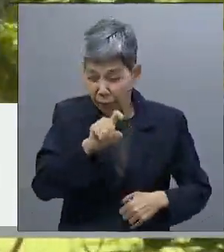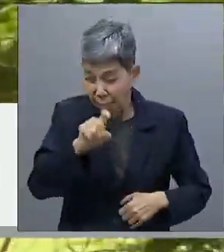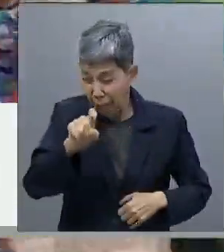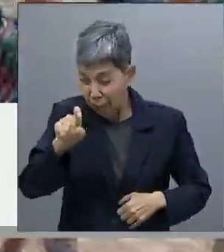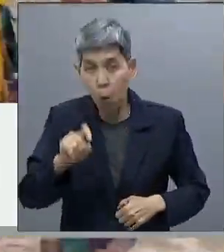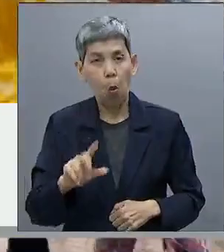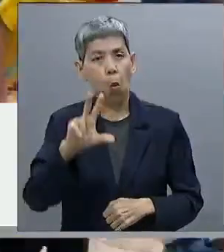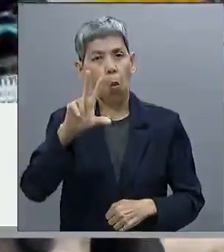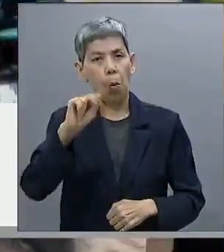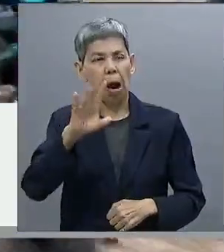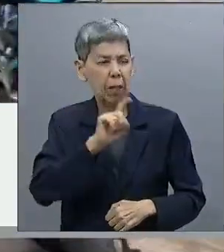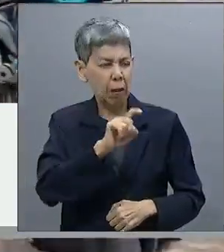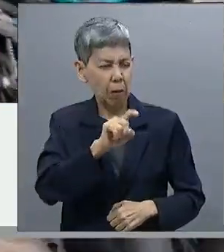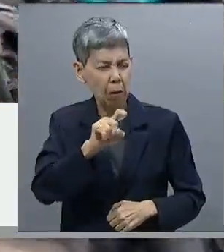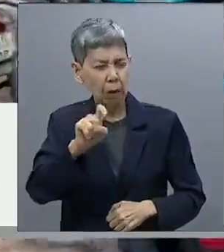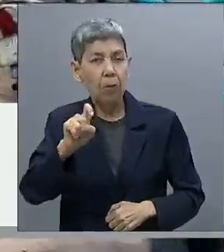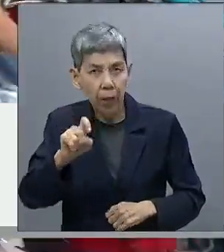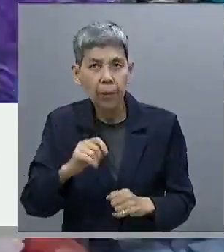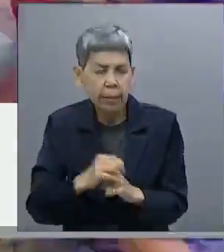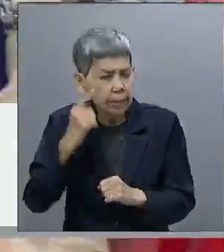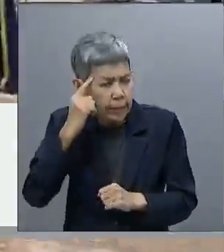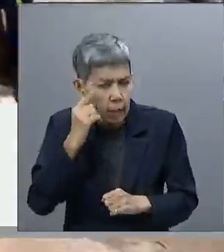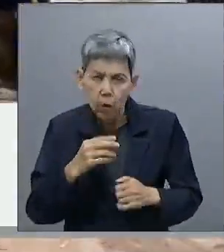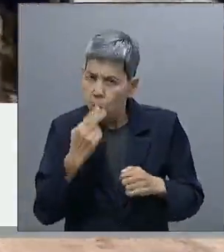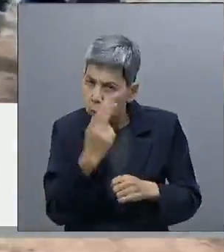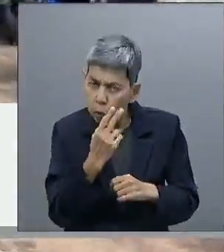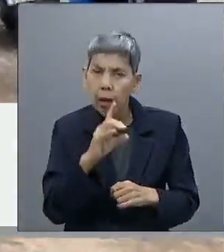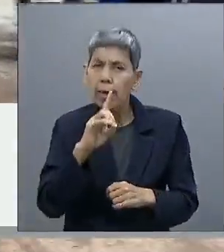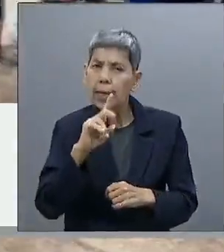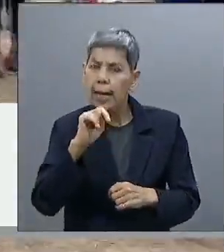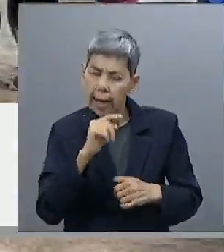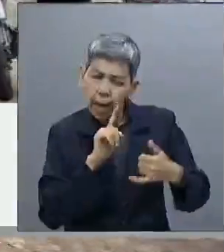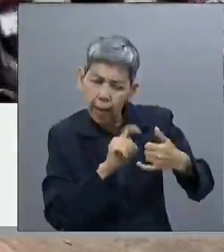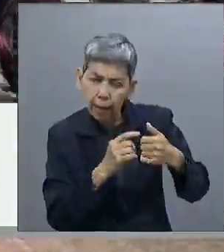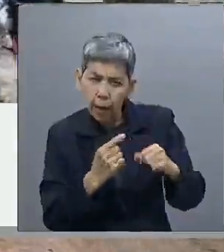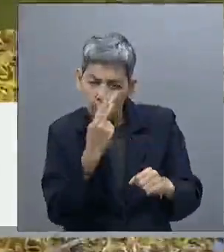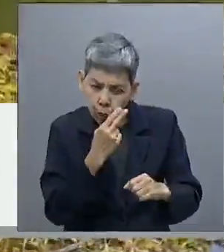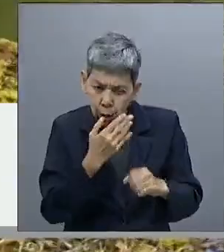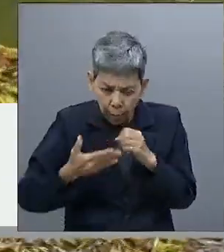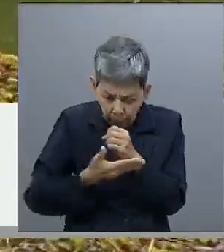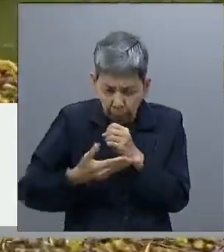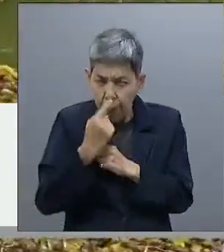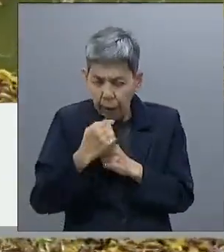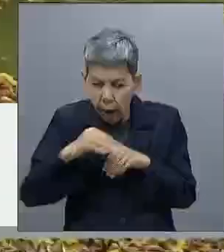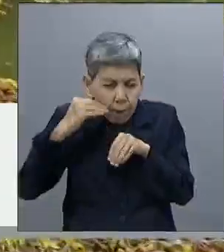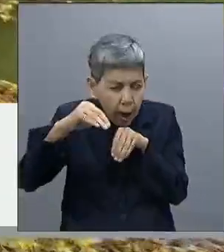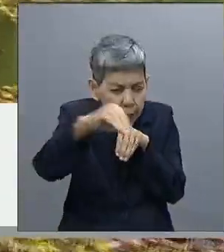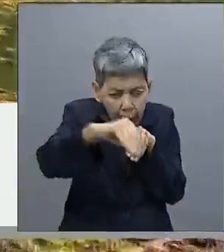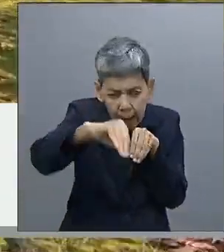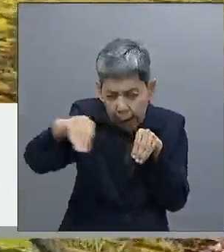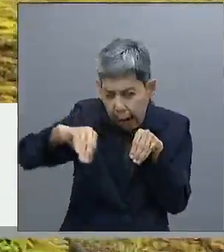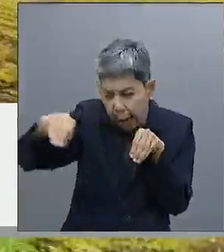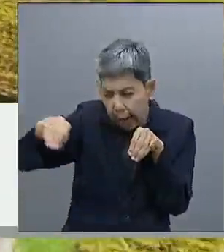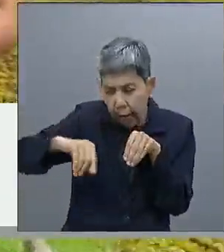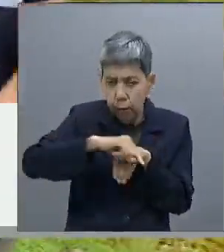มากถึง 35คนนะคะและต้องสุ่มตรวจ DNAกลุ่มผู้ต้องสงสัยที่อาศัยอยู่ในละแวกบ้านพักของเด็กใน